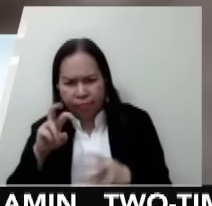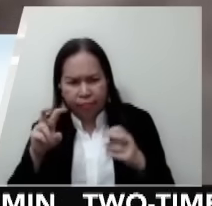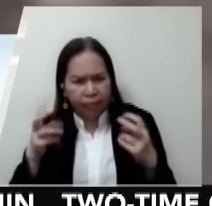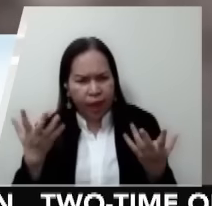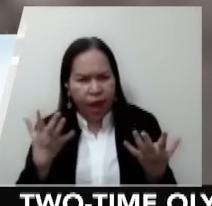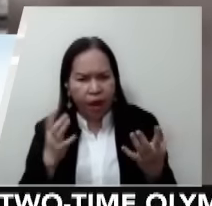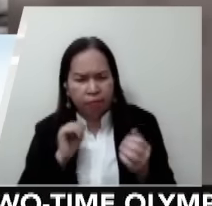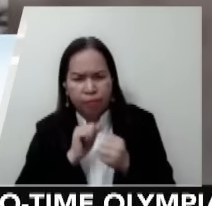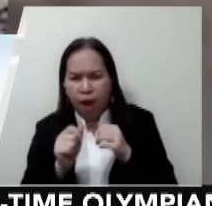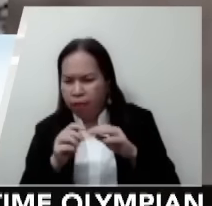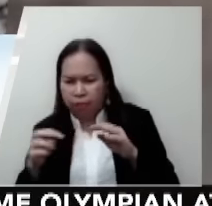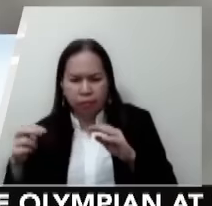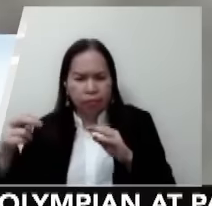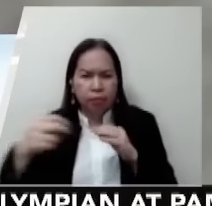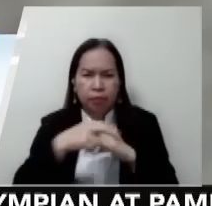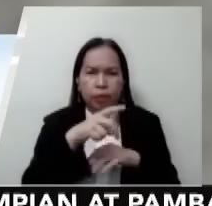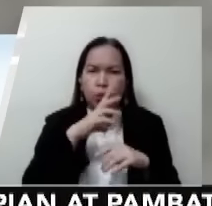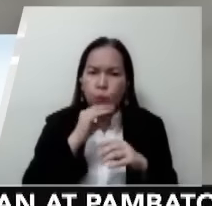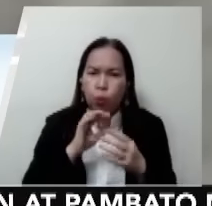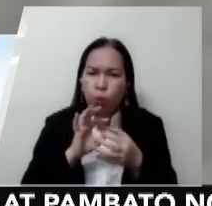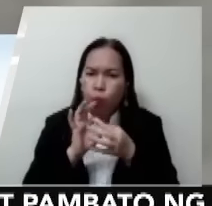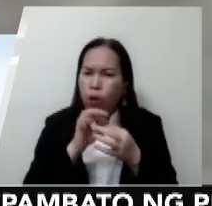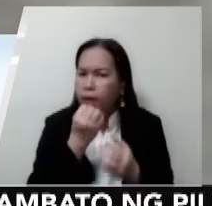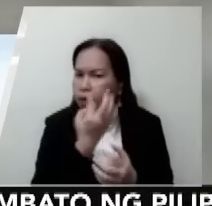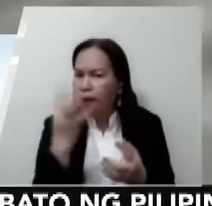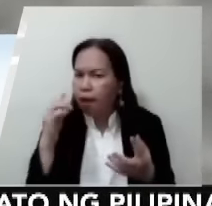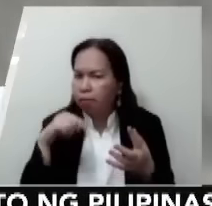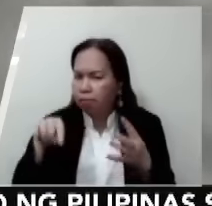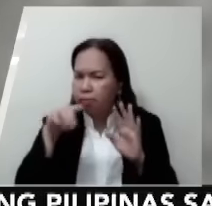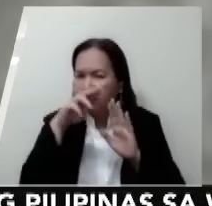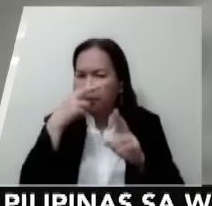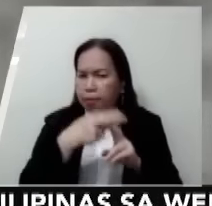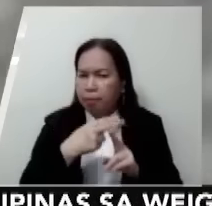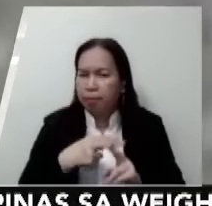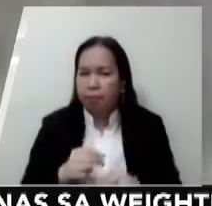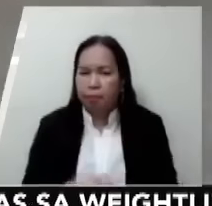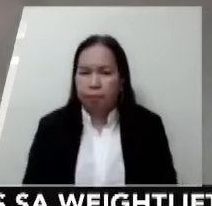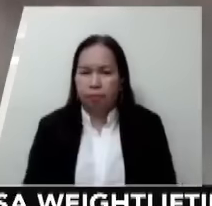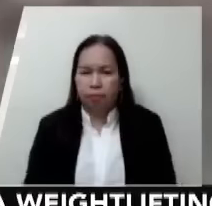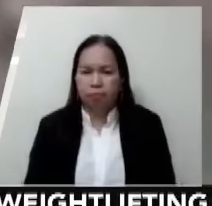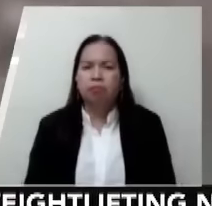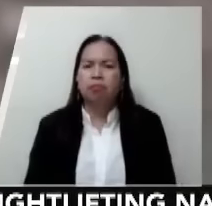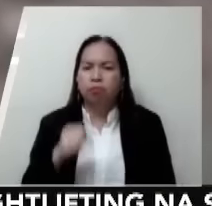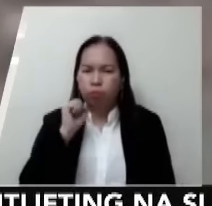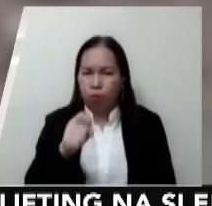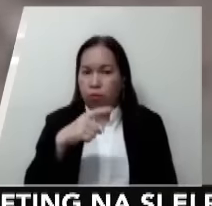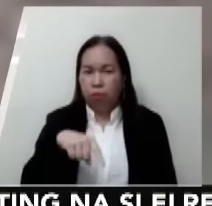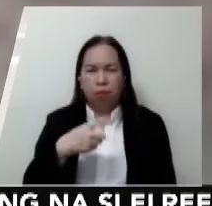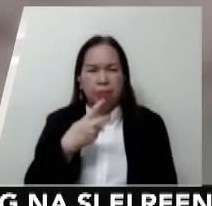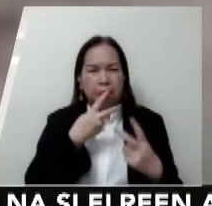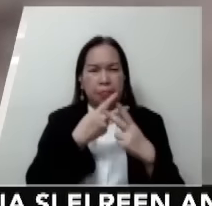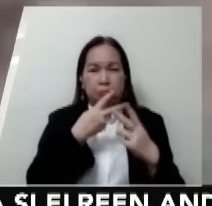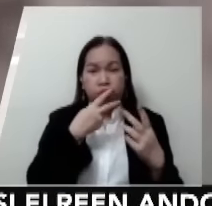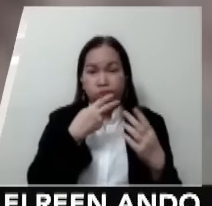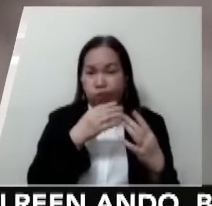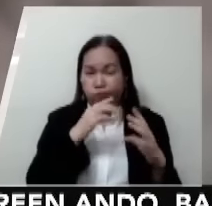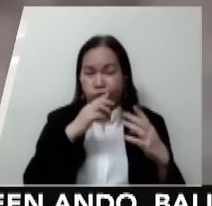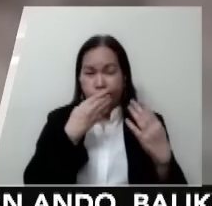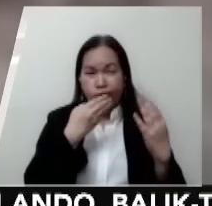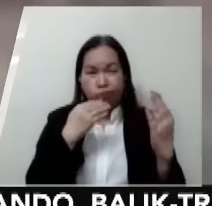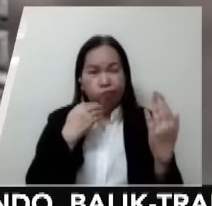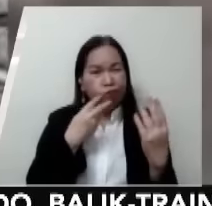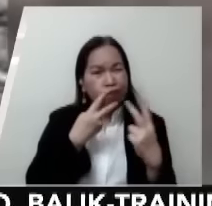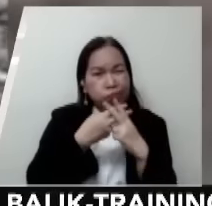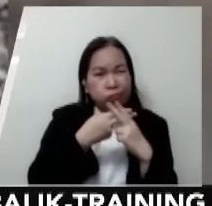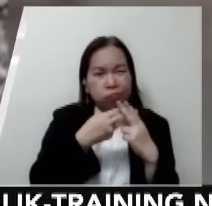at kung sino-sino lahat ng umakyat. Makuha mo lang ang garan, pwede mo siya ma-regtag po sa NBI para po kung halimbang magkuha man ki